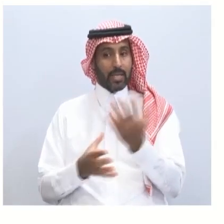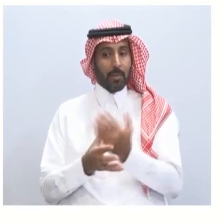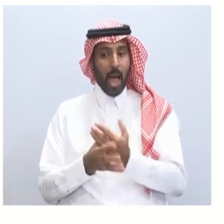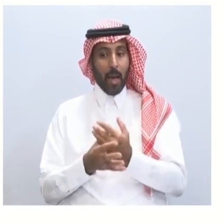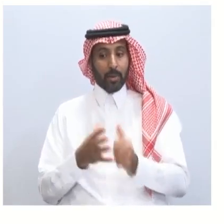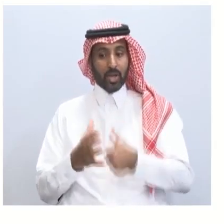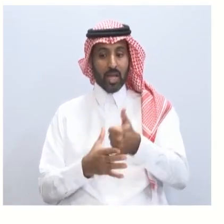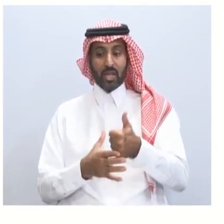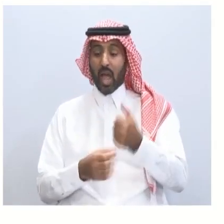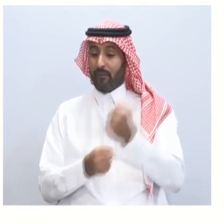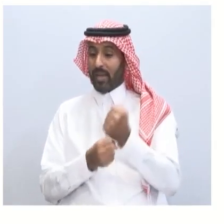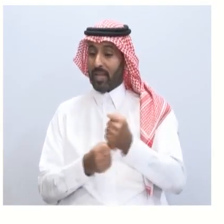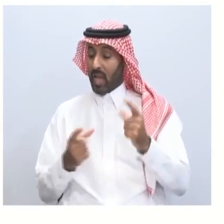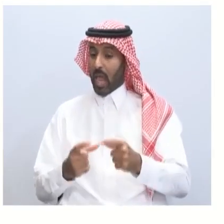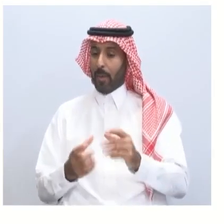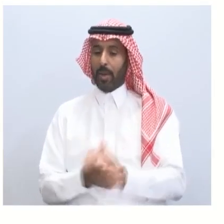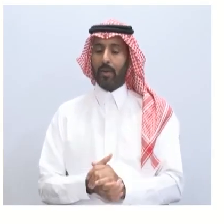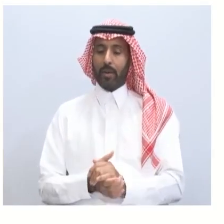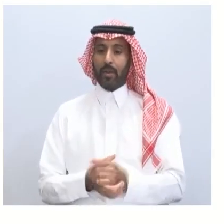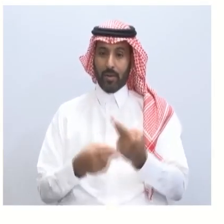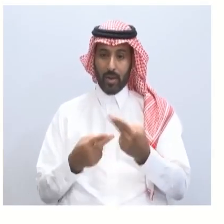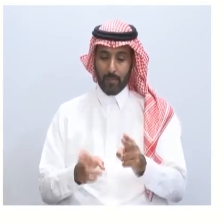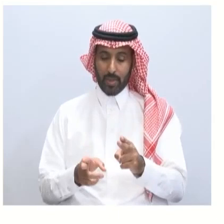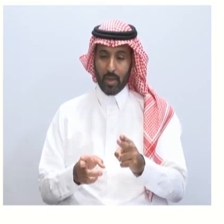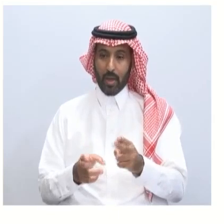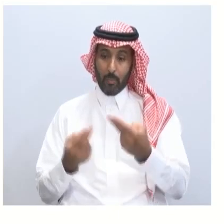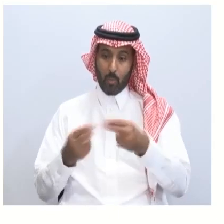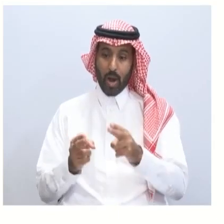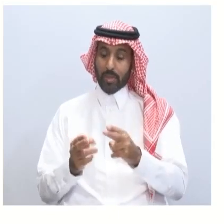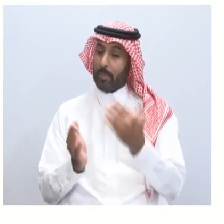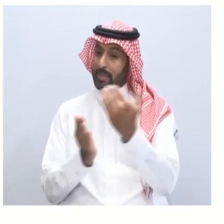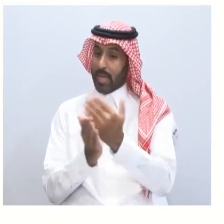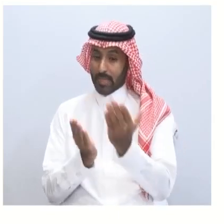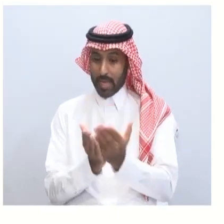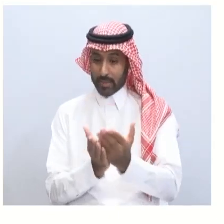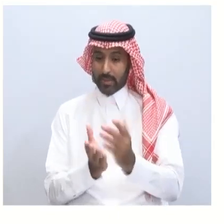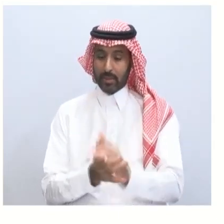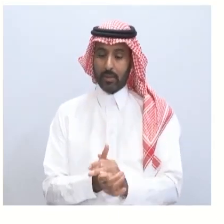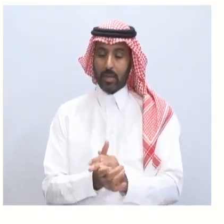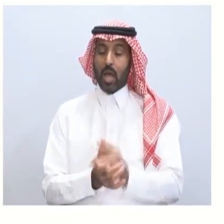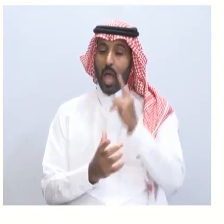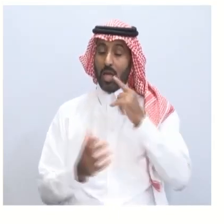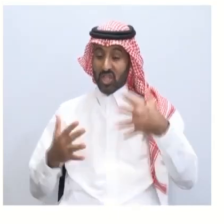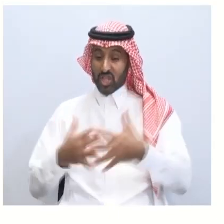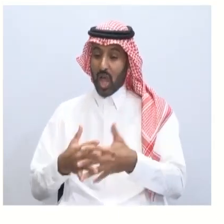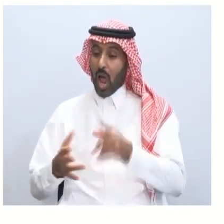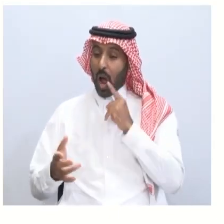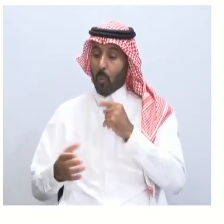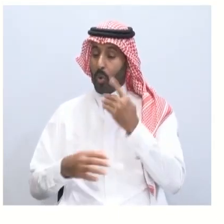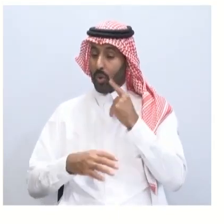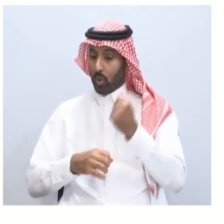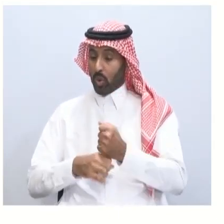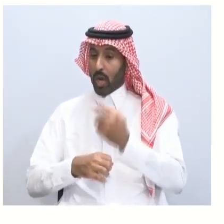فريق العمل نبدا بمقدمه الدرس ان التعاون خلق